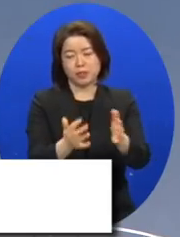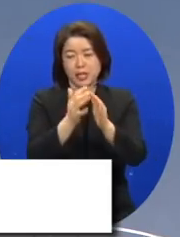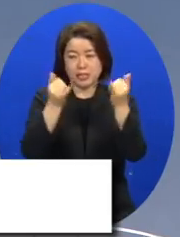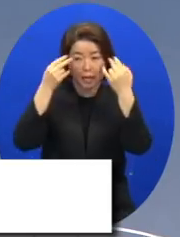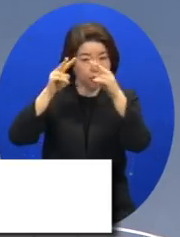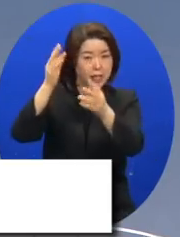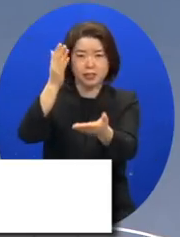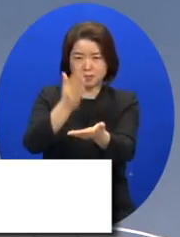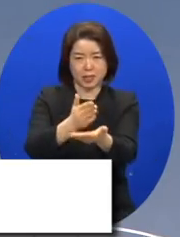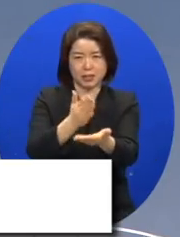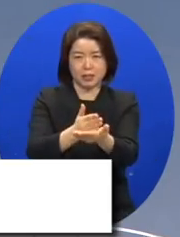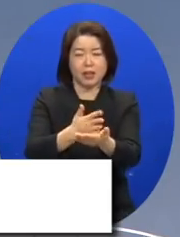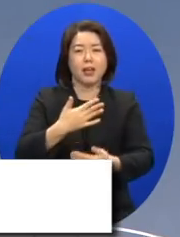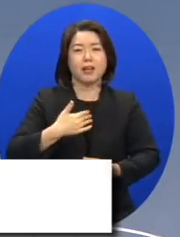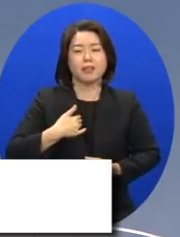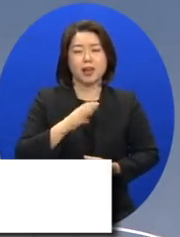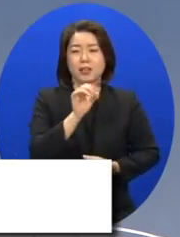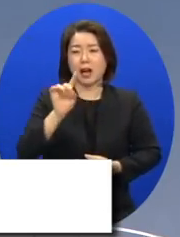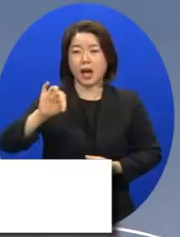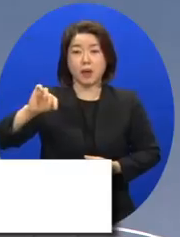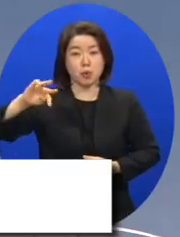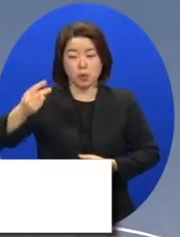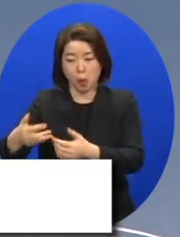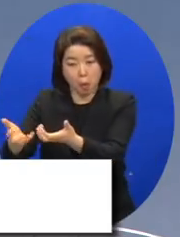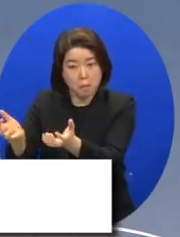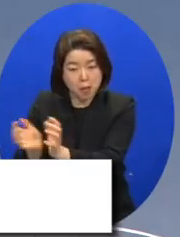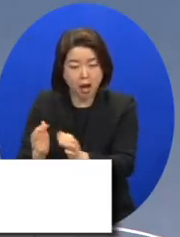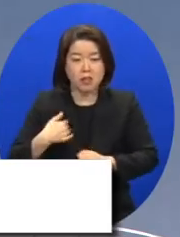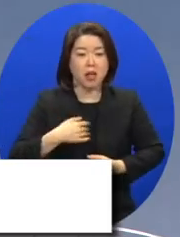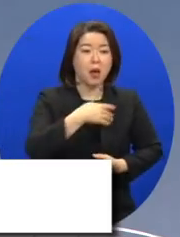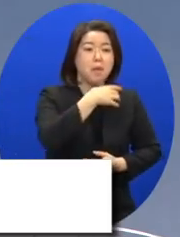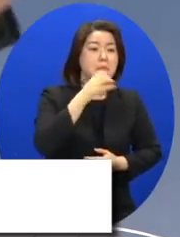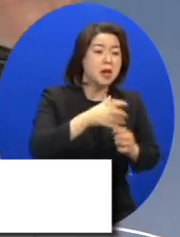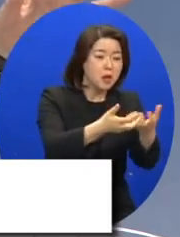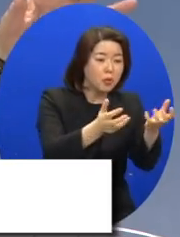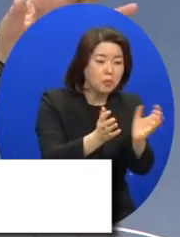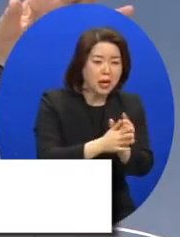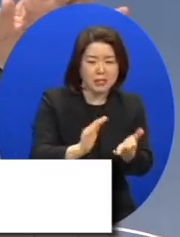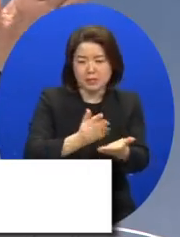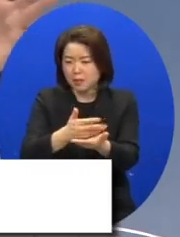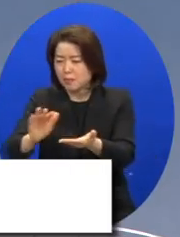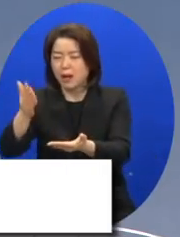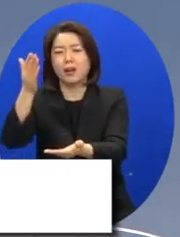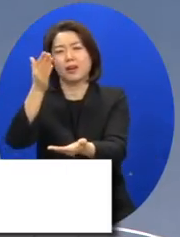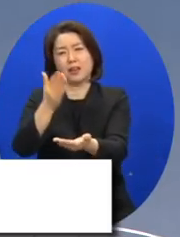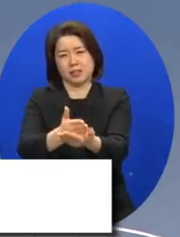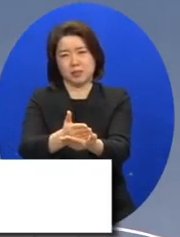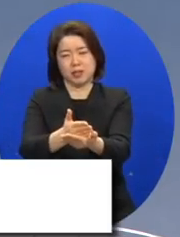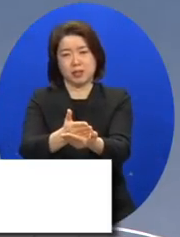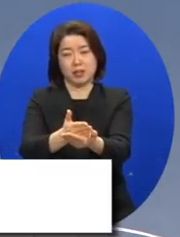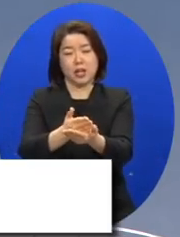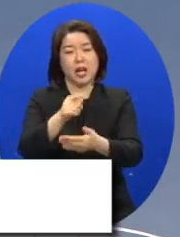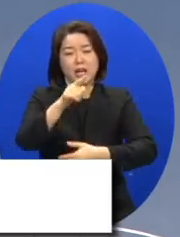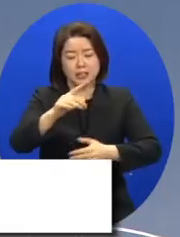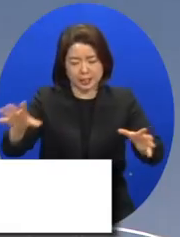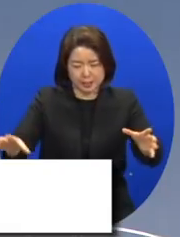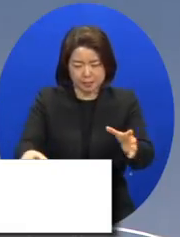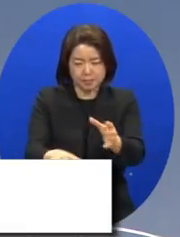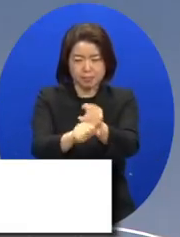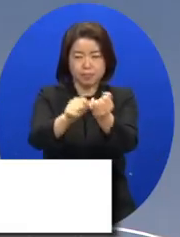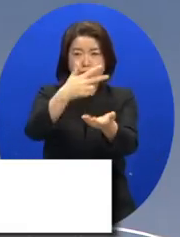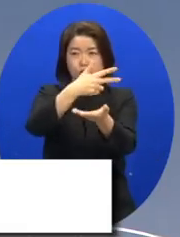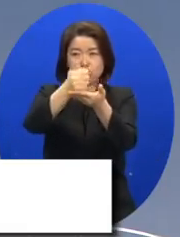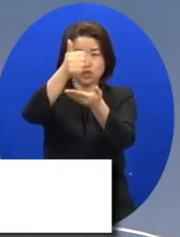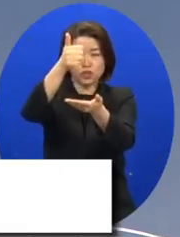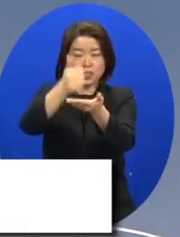마세요 난을 아볼로 펴다 나는 바울 받아 난 베드로 빡 제발 그렇게 하지 말고 그 주인 되시는 예수님을